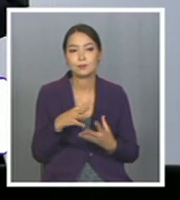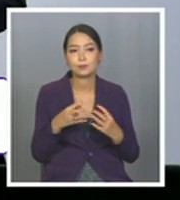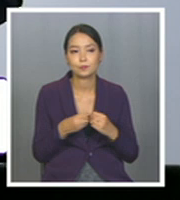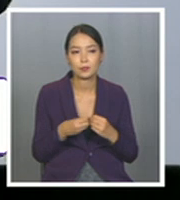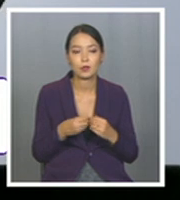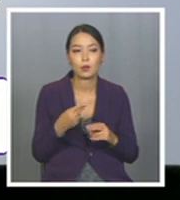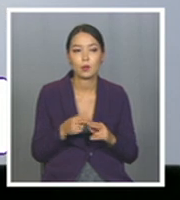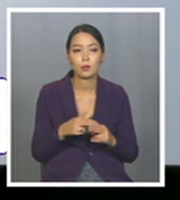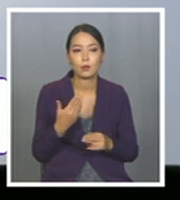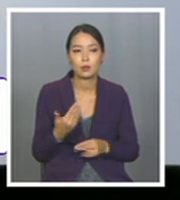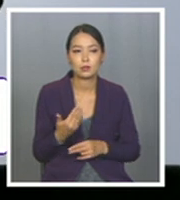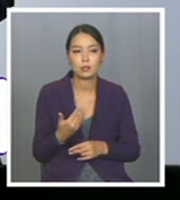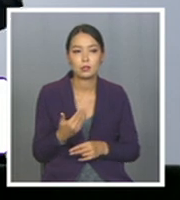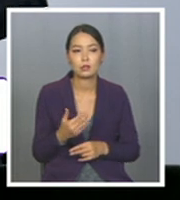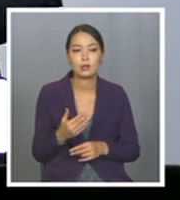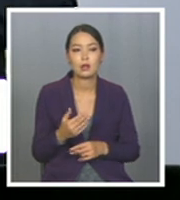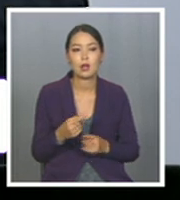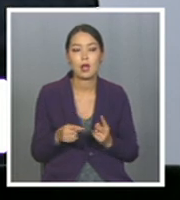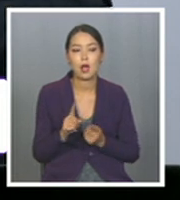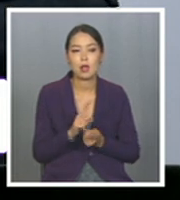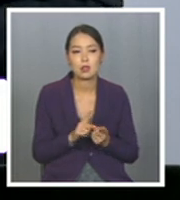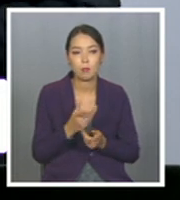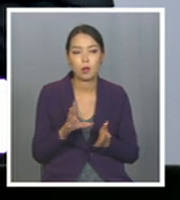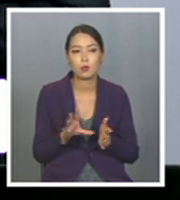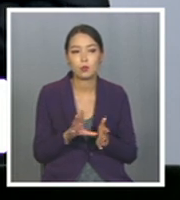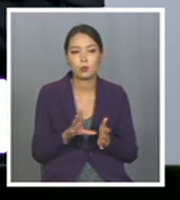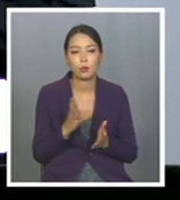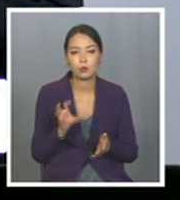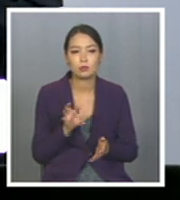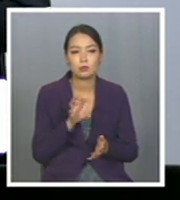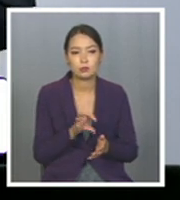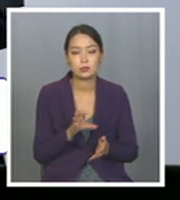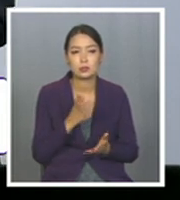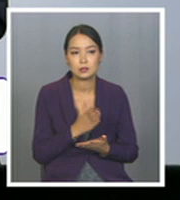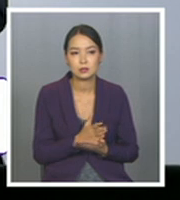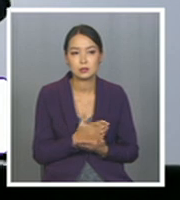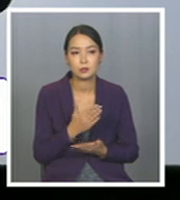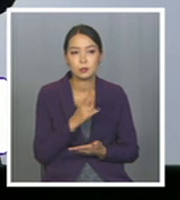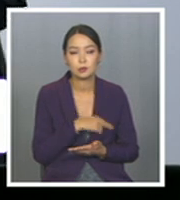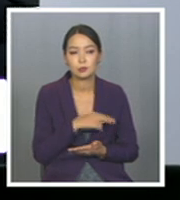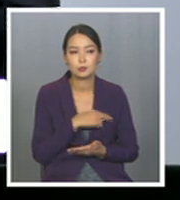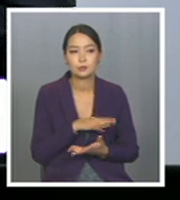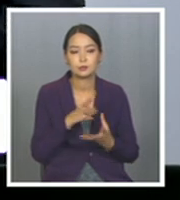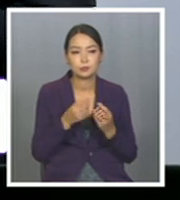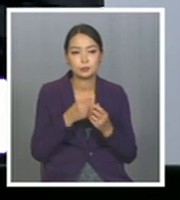оны айнымалы ток көзіне қостық. Осы кездегі процесті сипаттауымыз керек.